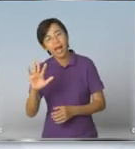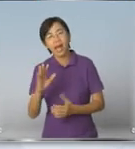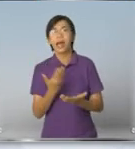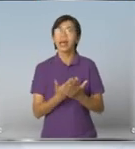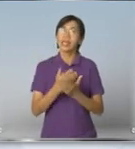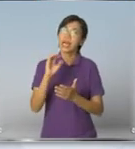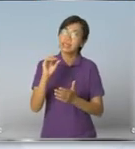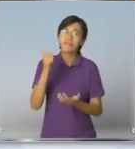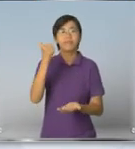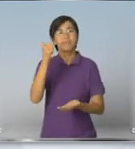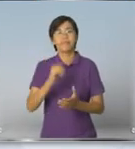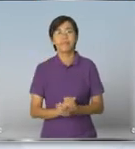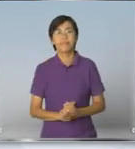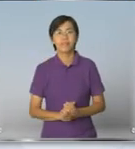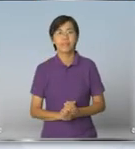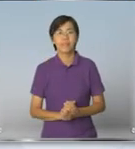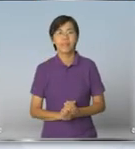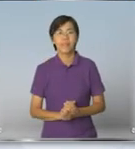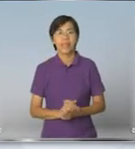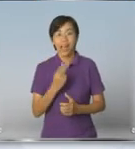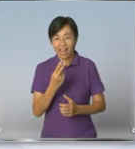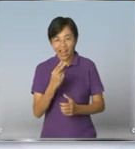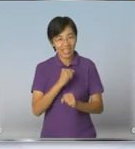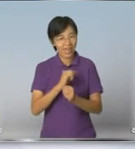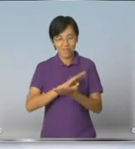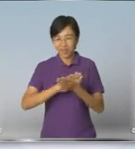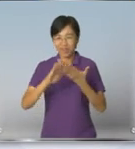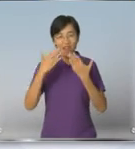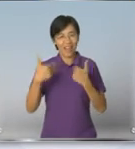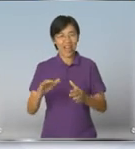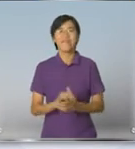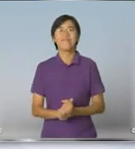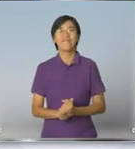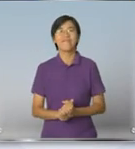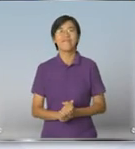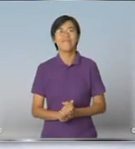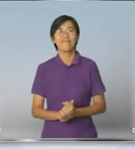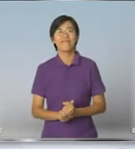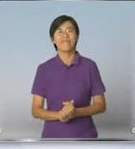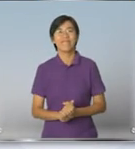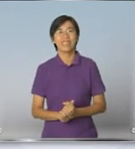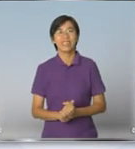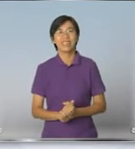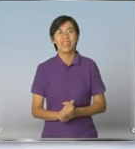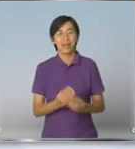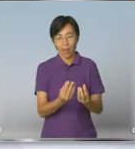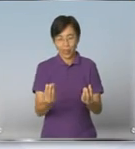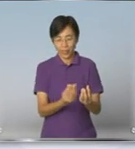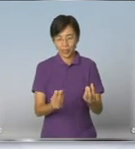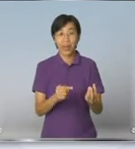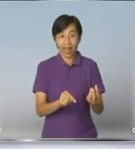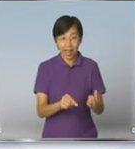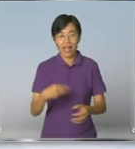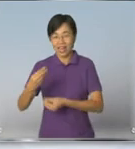45บาท ครับผมนี่แหละครับเรียบร้อยแล้วนะครับ2แพ็คนะครับแบบตั้งโต๊ะแ